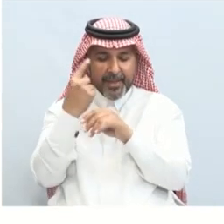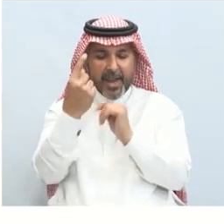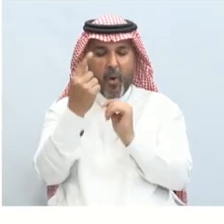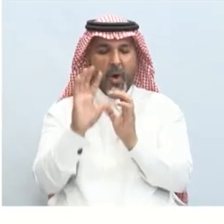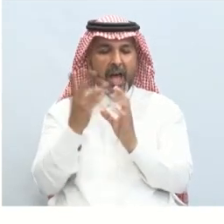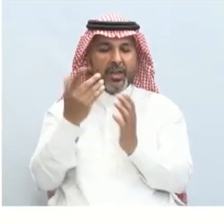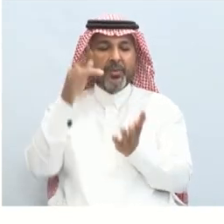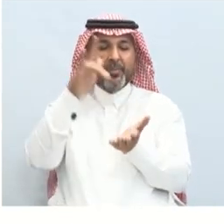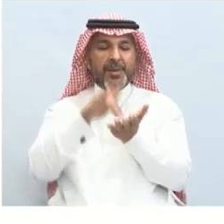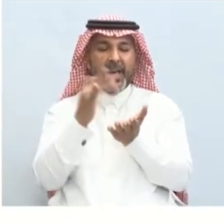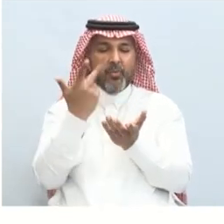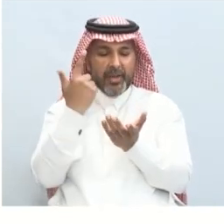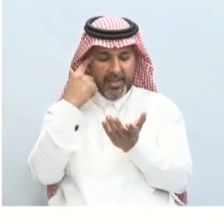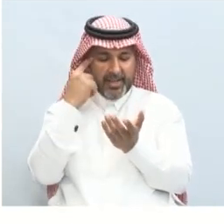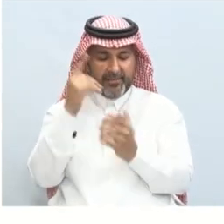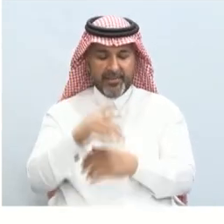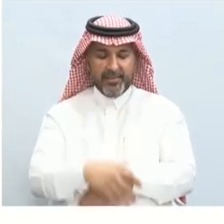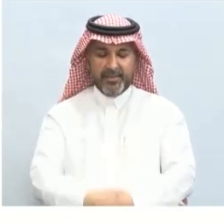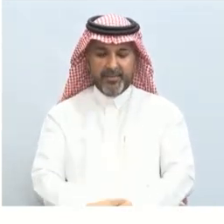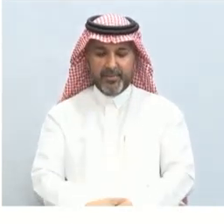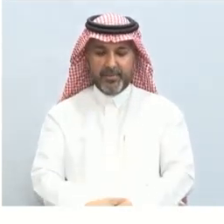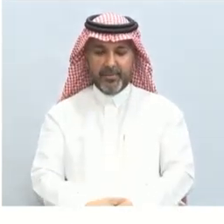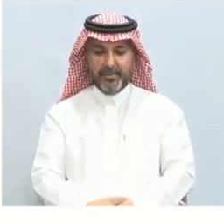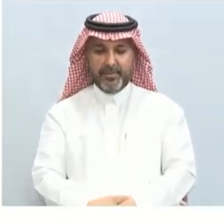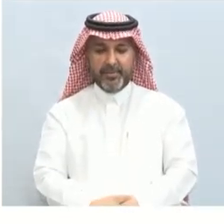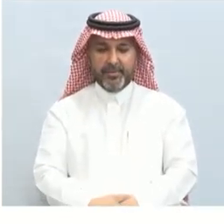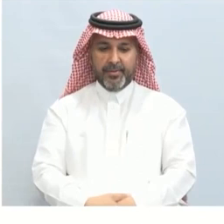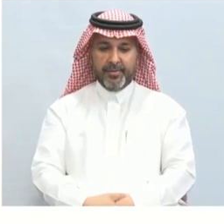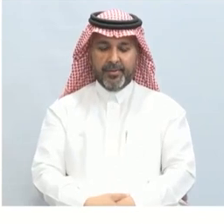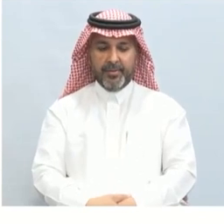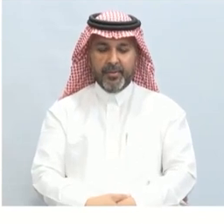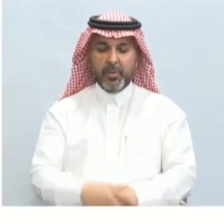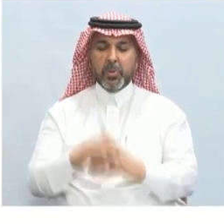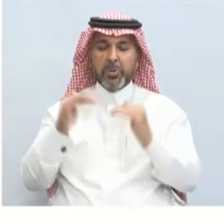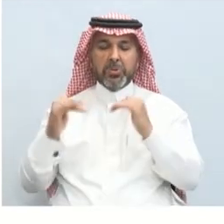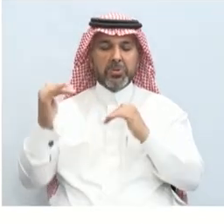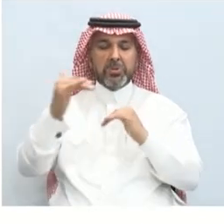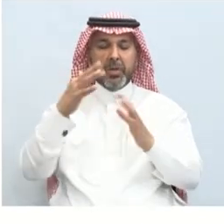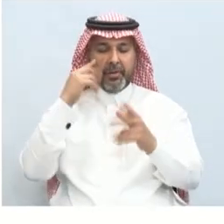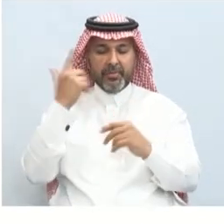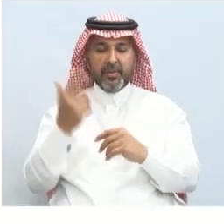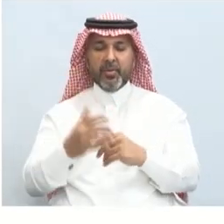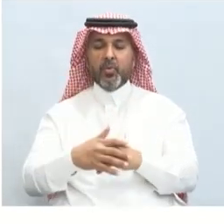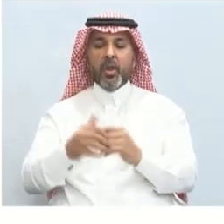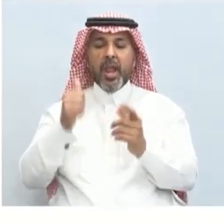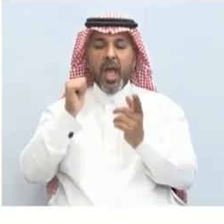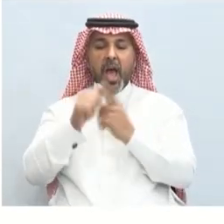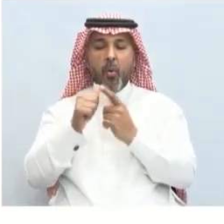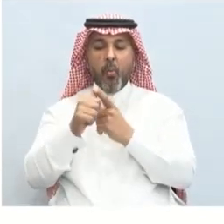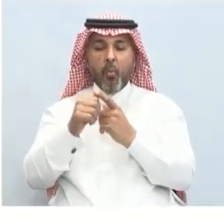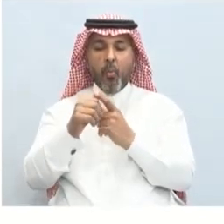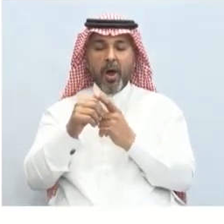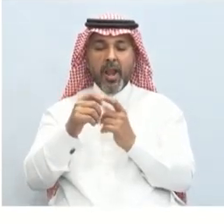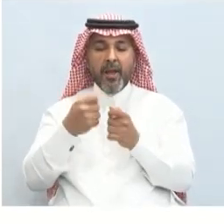العناصر ممكن ان انت تبدا فيه فقال لك اذا جلس الاشخاص بشكل عشوائي فما احتمال ان يجلس الشخص الذي سيدفع